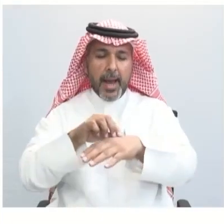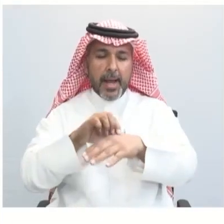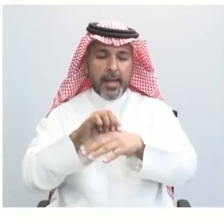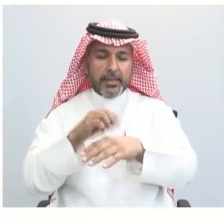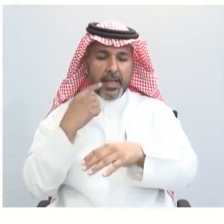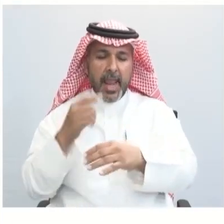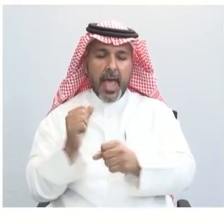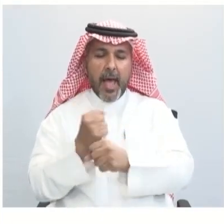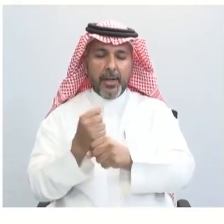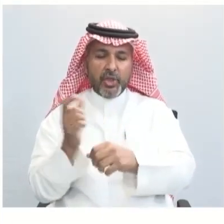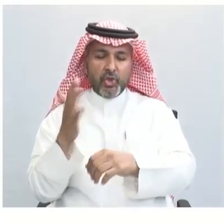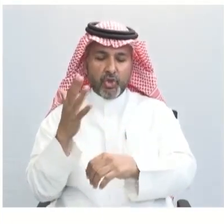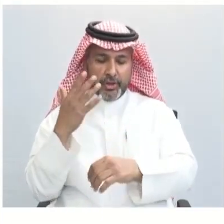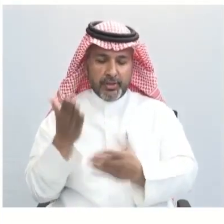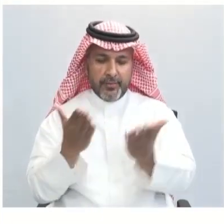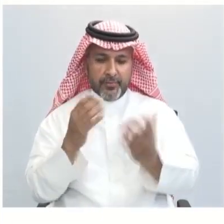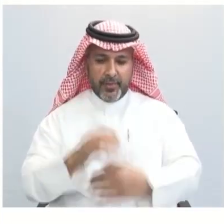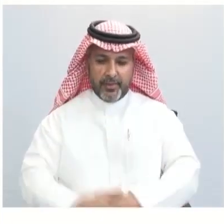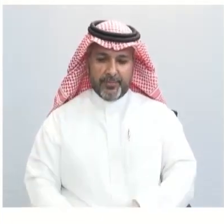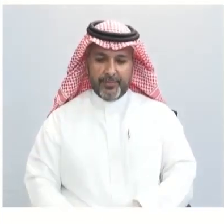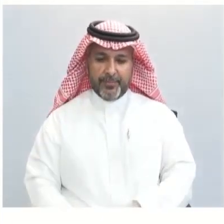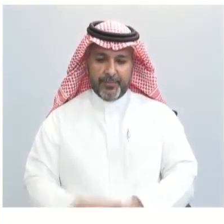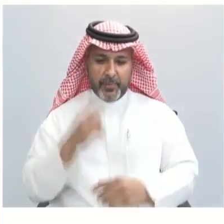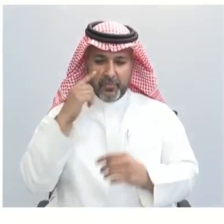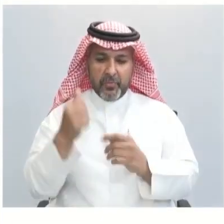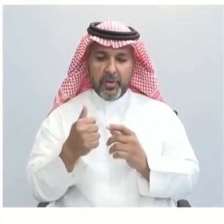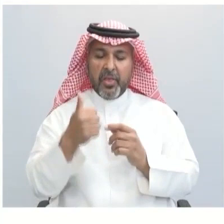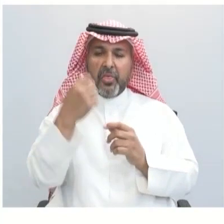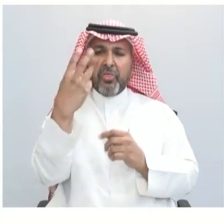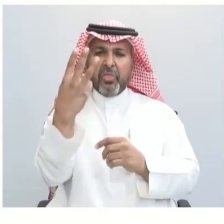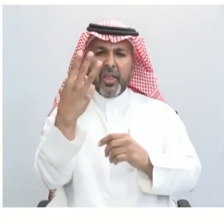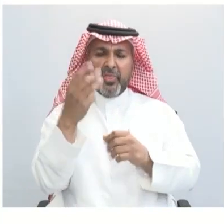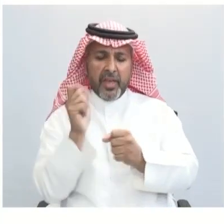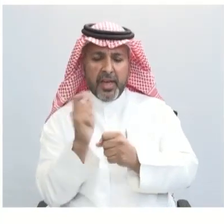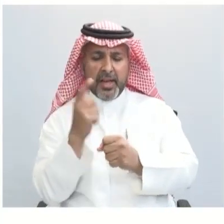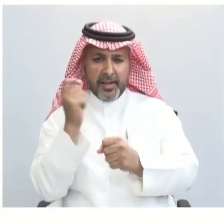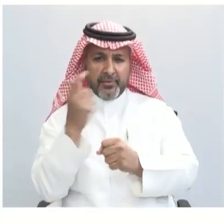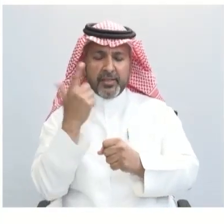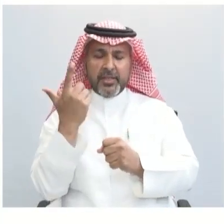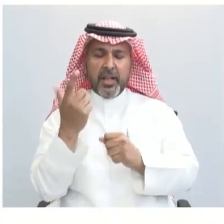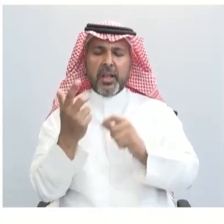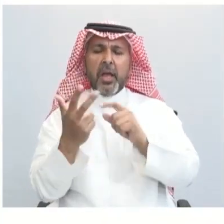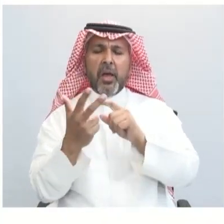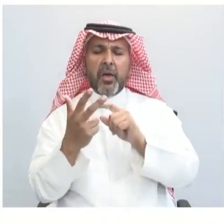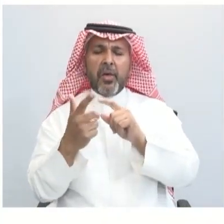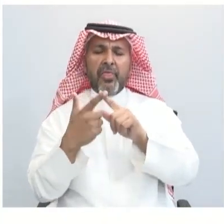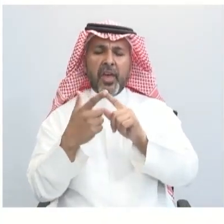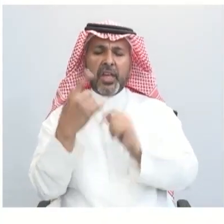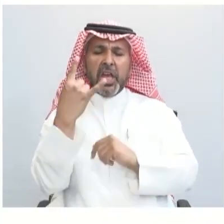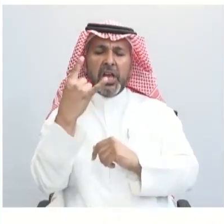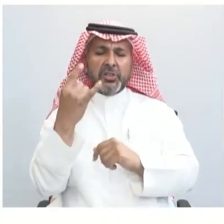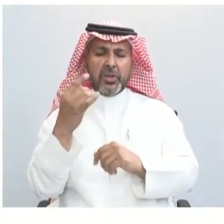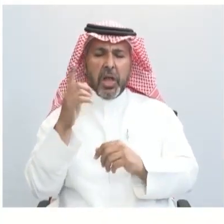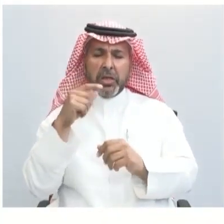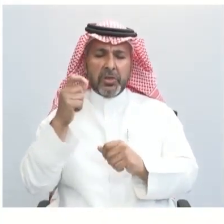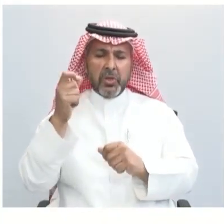يمكن أن تتكون من 3 رسائل وتصل إلى 10 رسائل، وترسل على مدار عدة أيام وأسابيع.